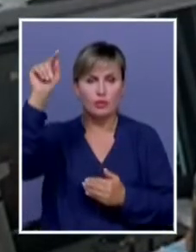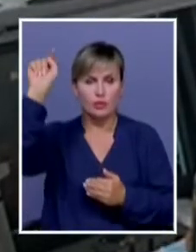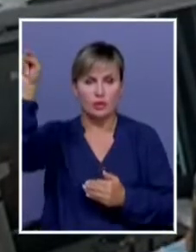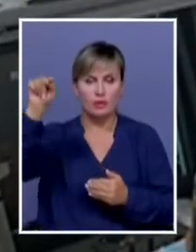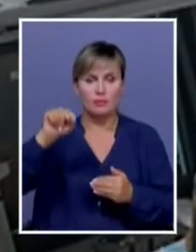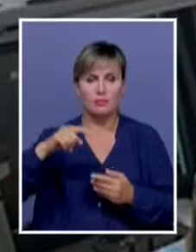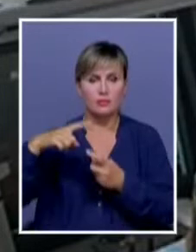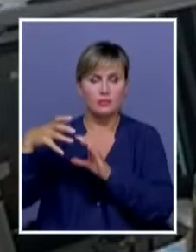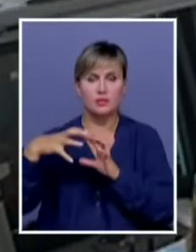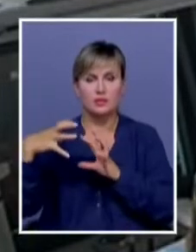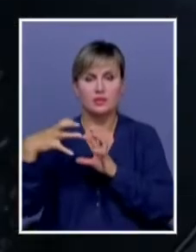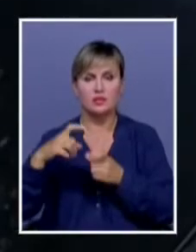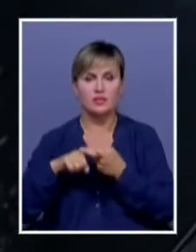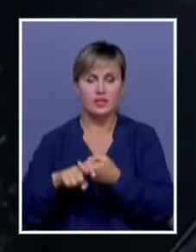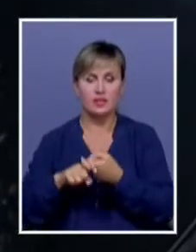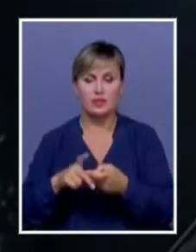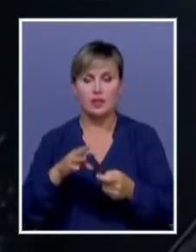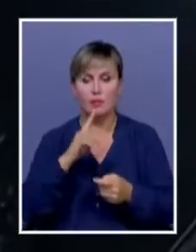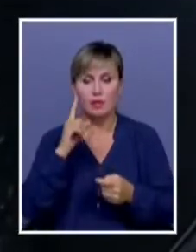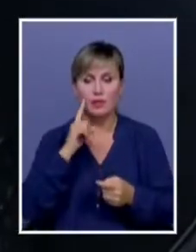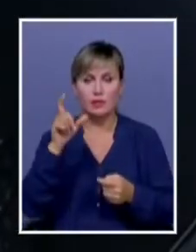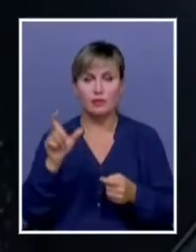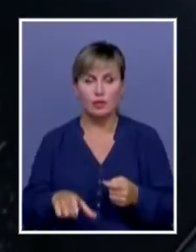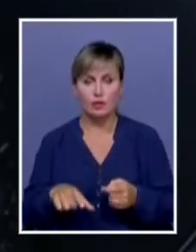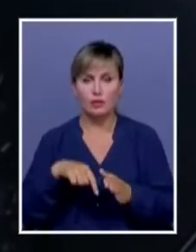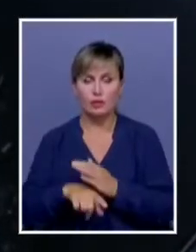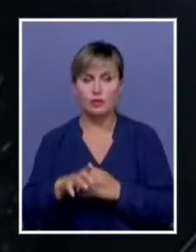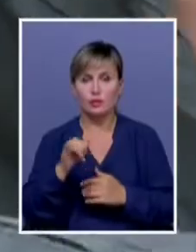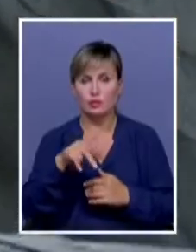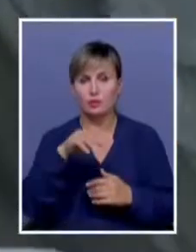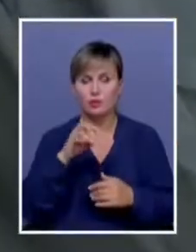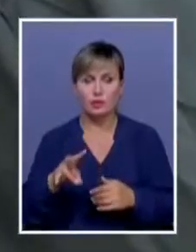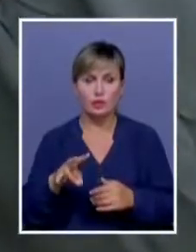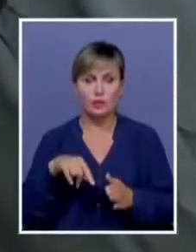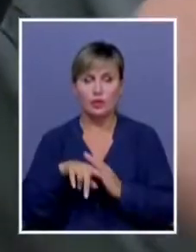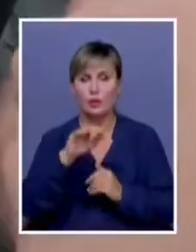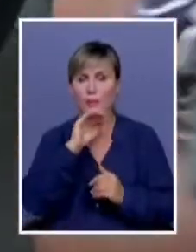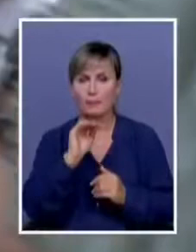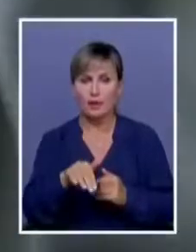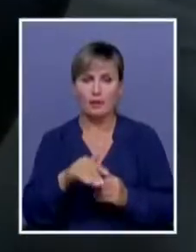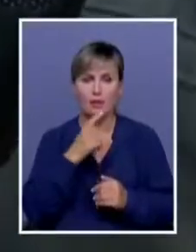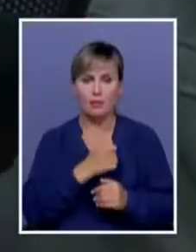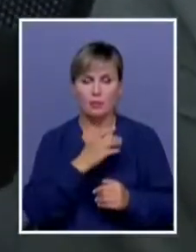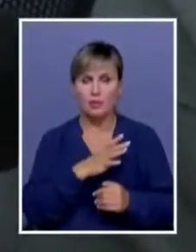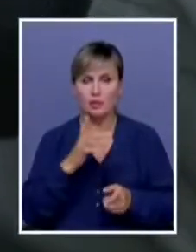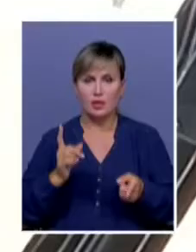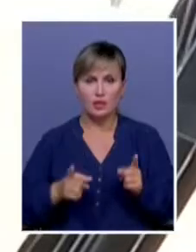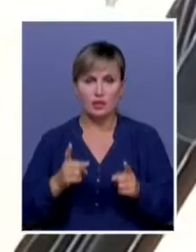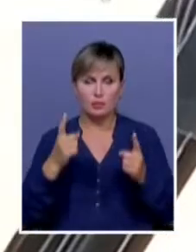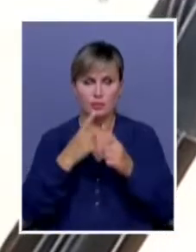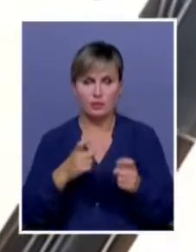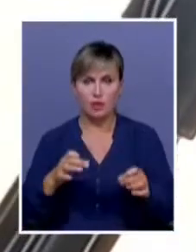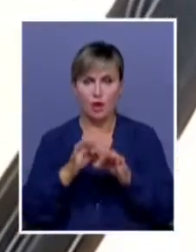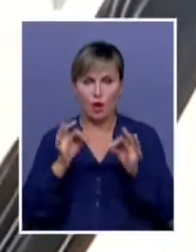количества боевых вертолетов. Для молодого летчика-штурмана Султана Амантаева профессия боевого пилота стала настоящим призванием,